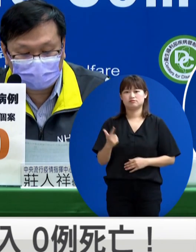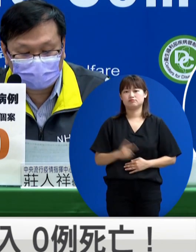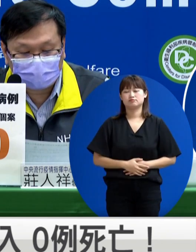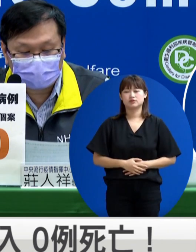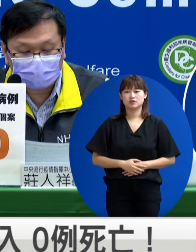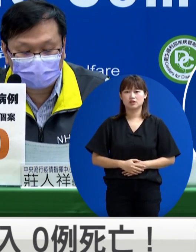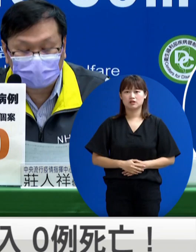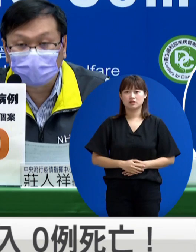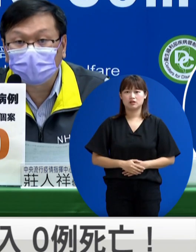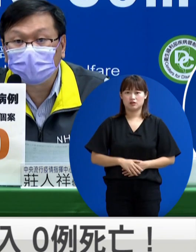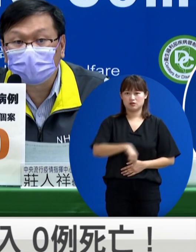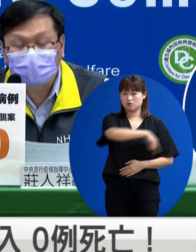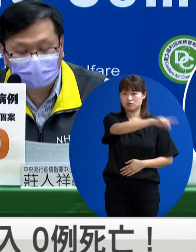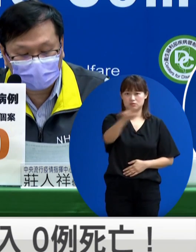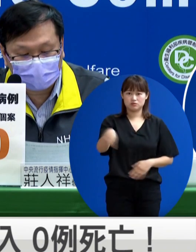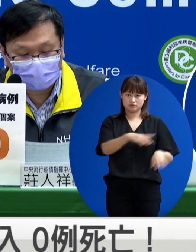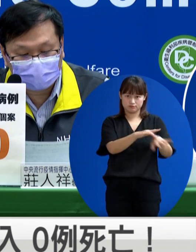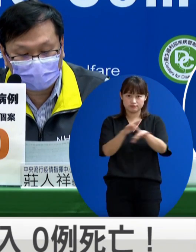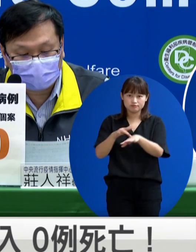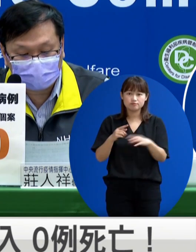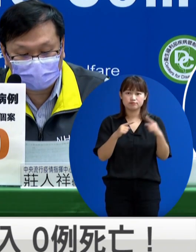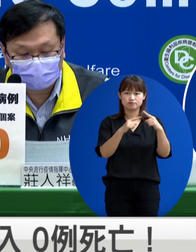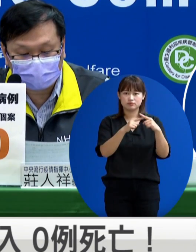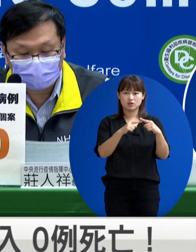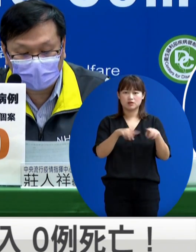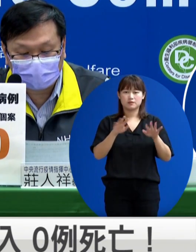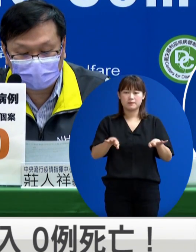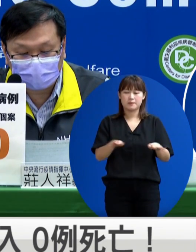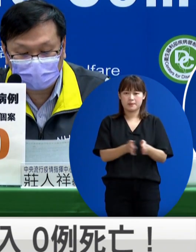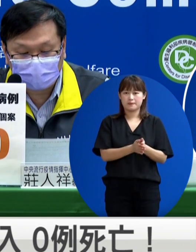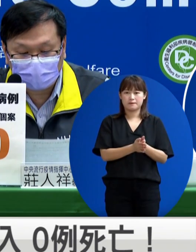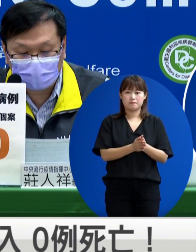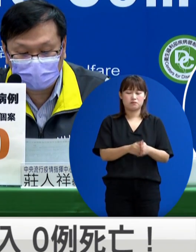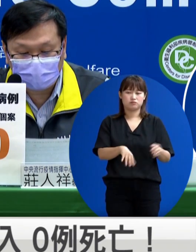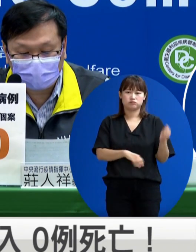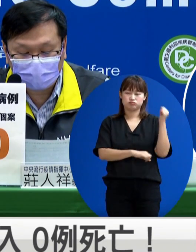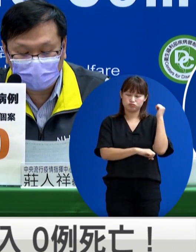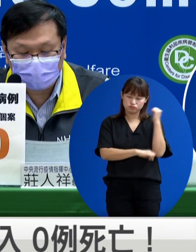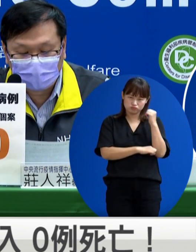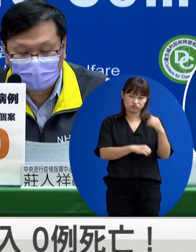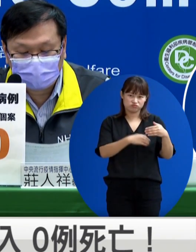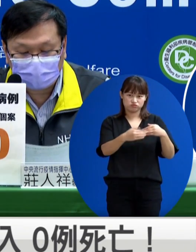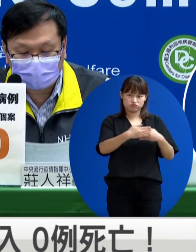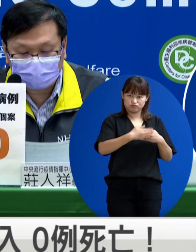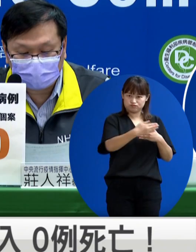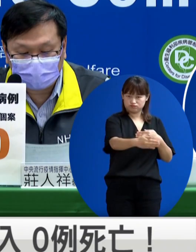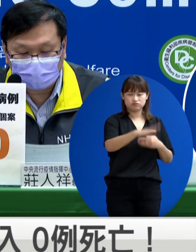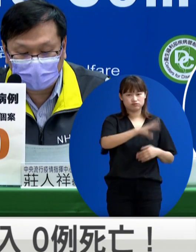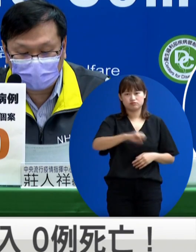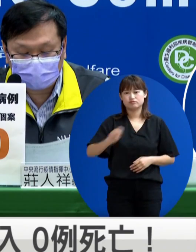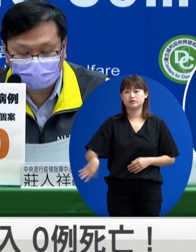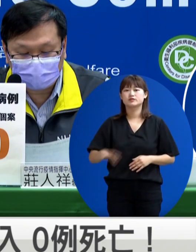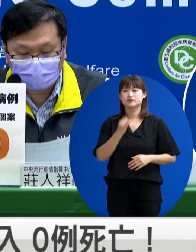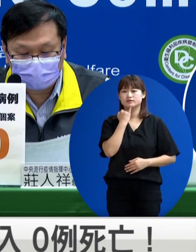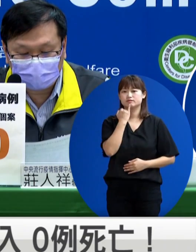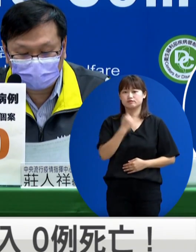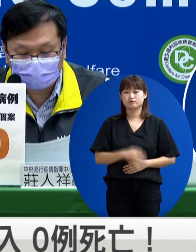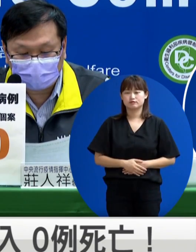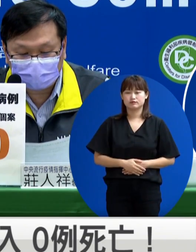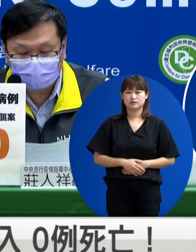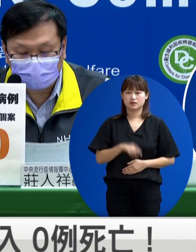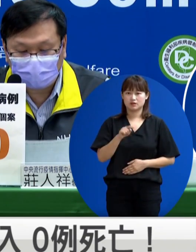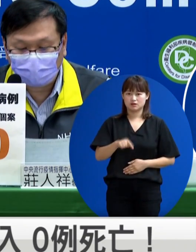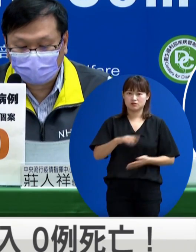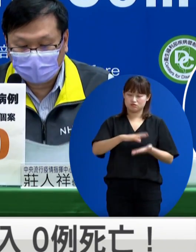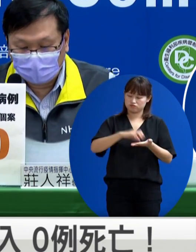以所有的接触者就可即刻解除居家隔离，那也会将这个案子移